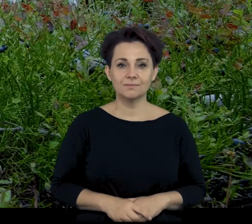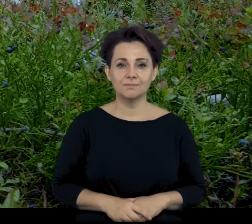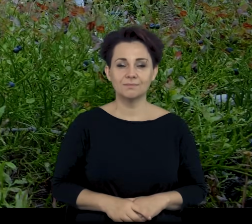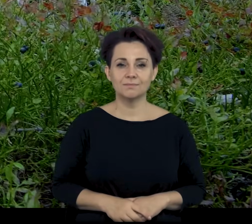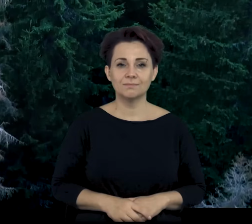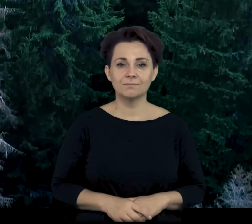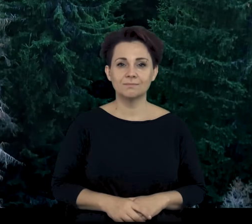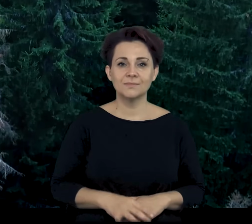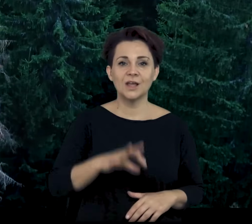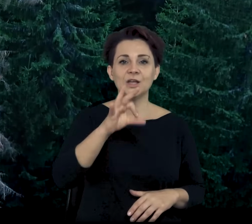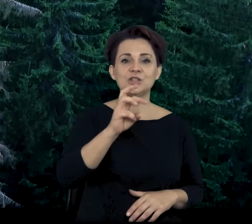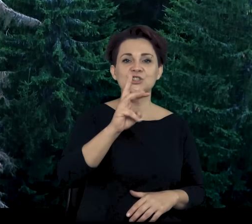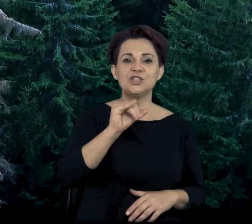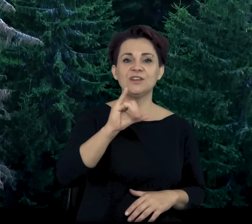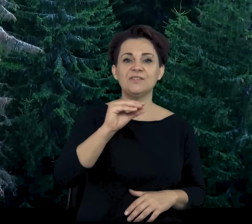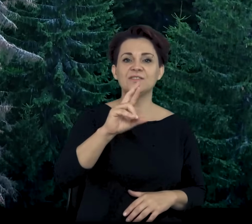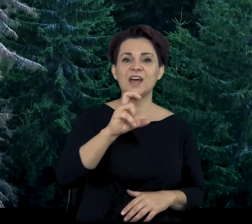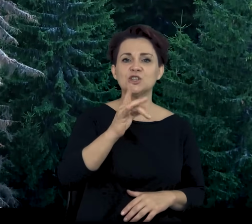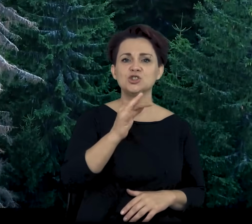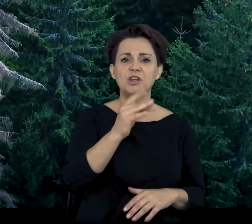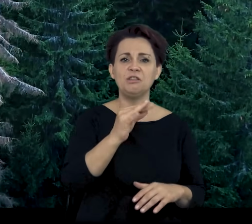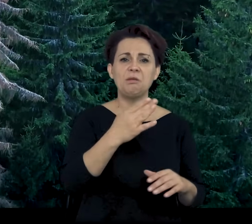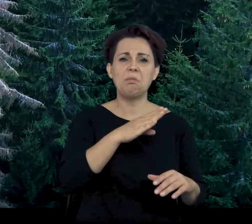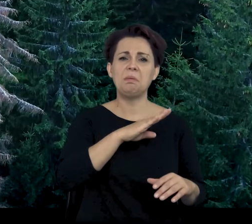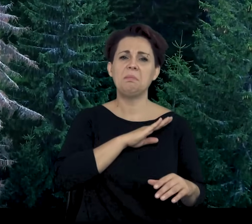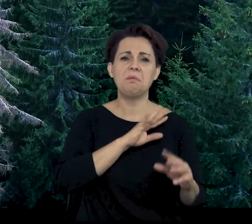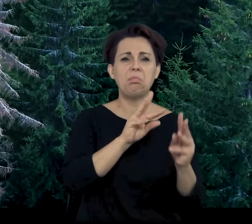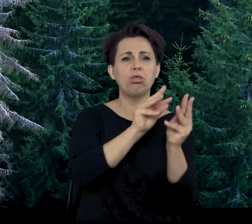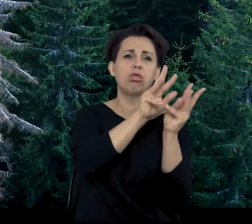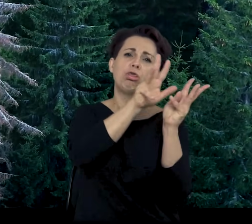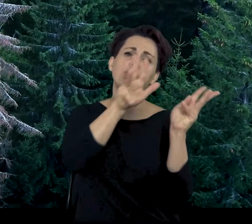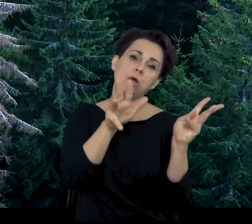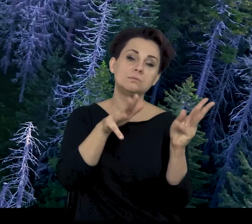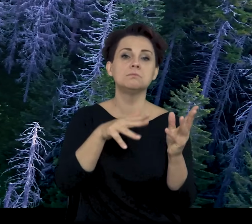Zamieranie świerczyn wywołane jest głównie przez korniki.